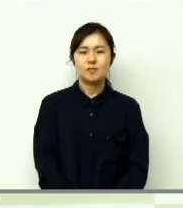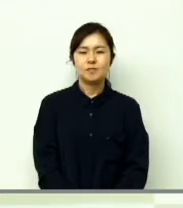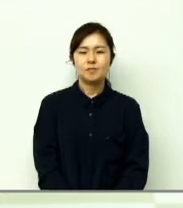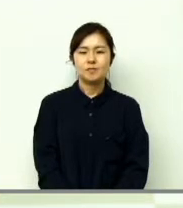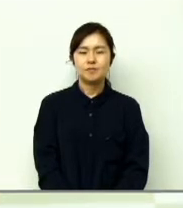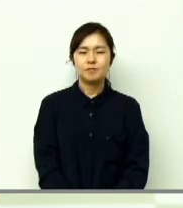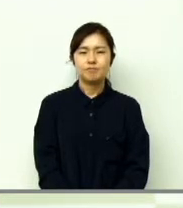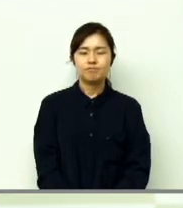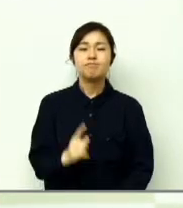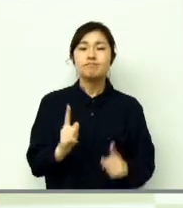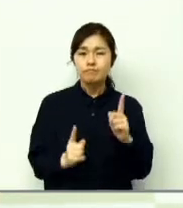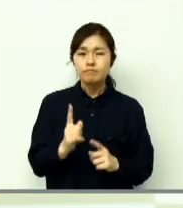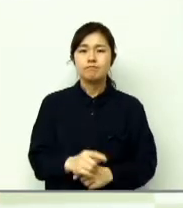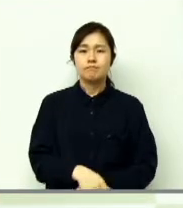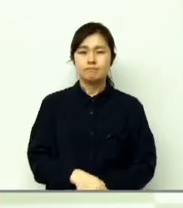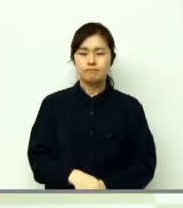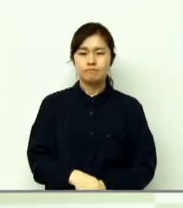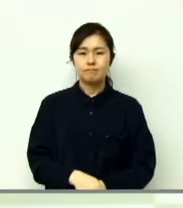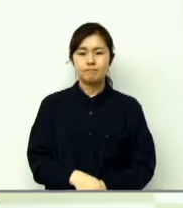しても